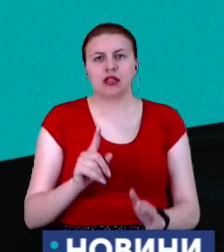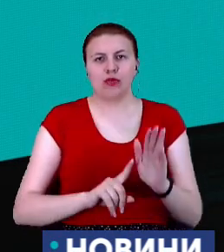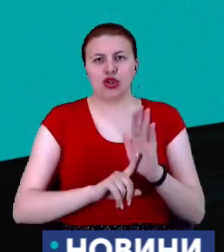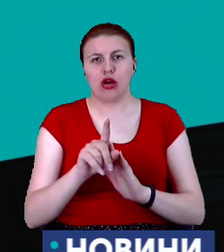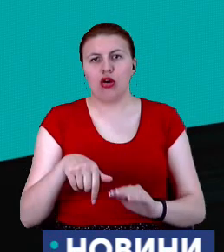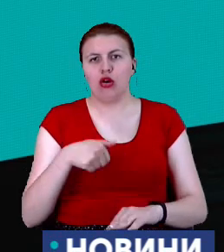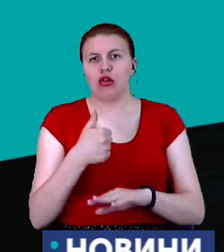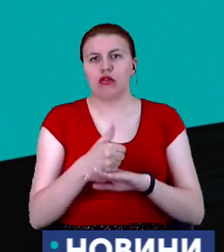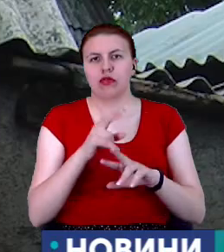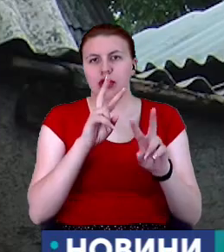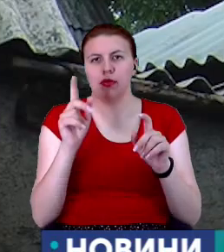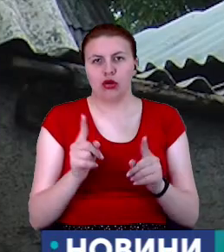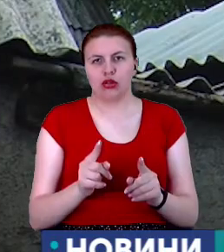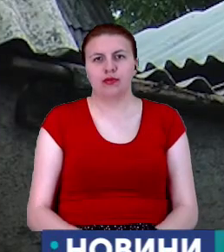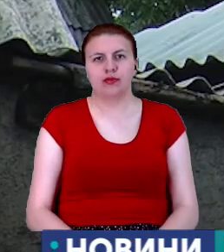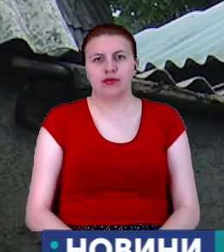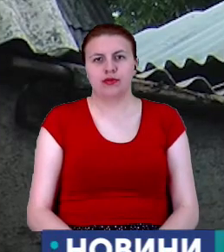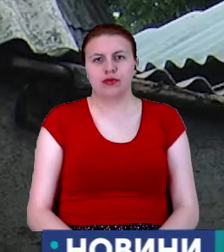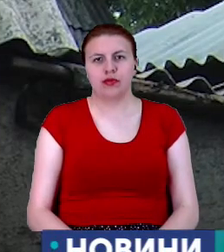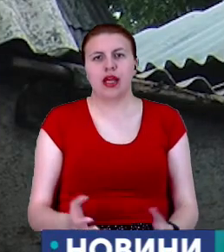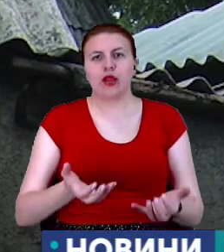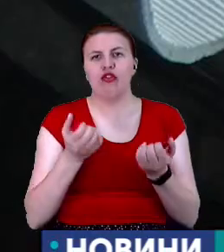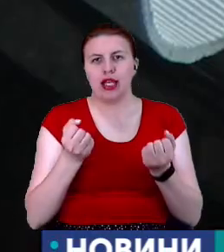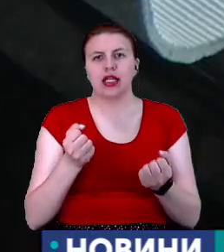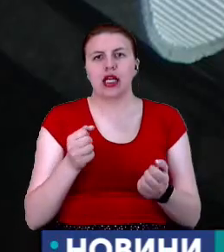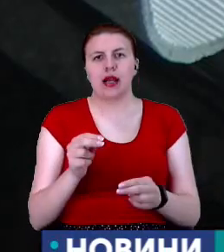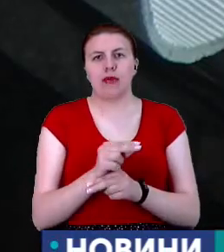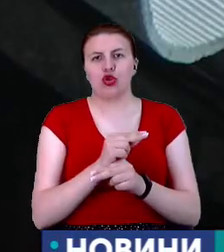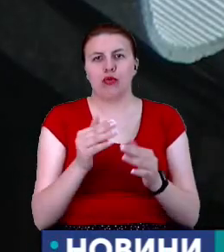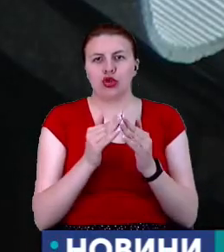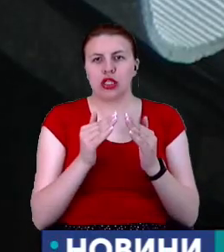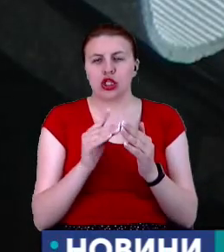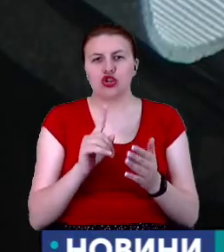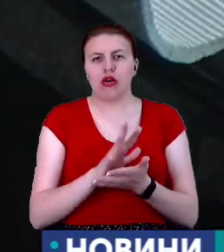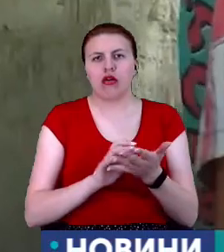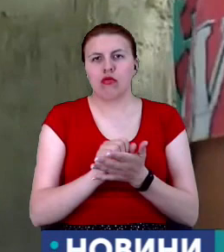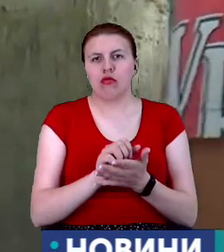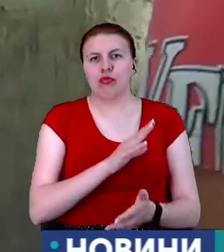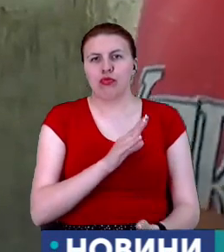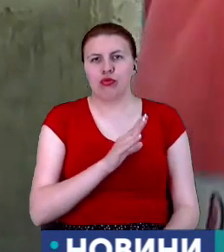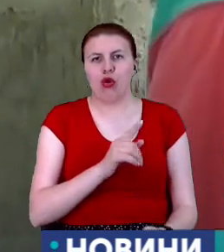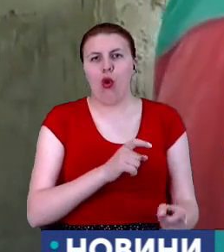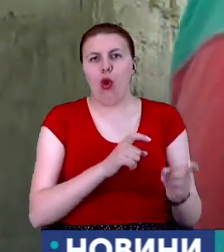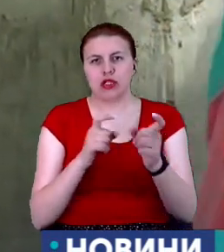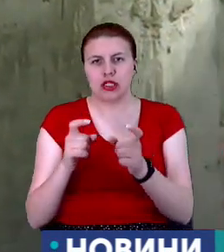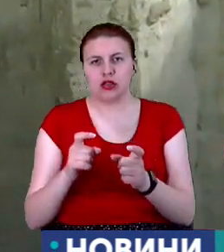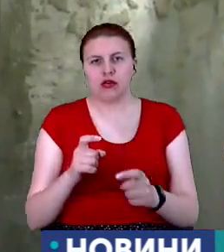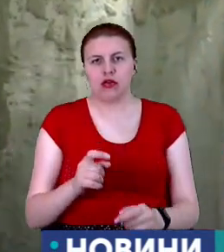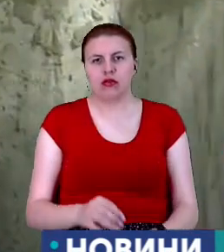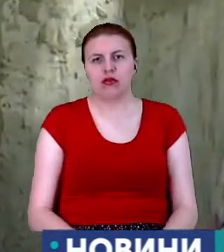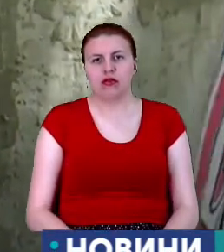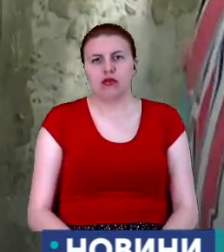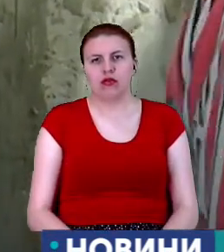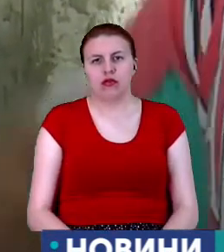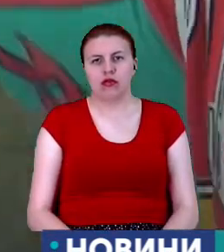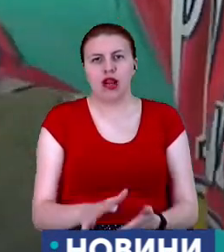теми коротко. Рятувальники ремонтують будинки, що були зруйновані внаслідок обстрілів. Град упав. Розбита